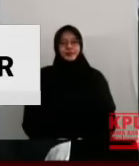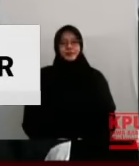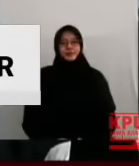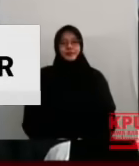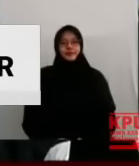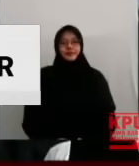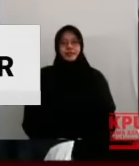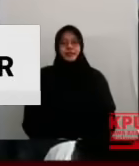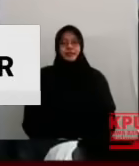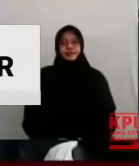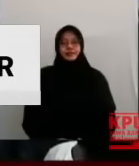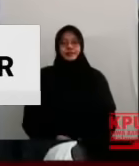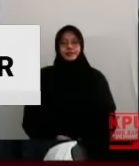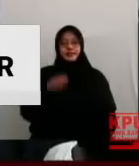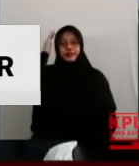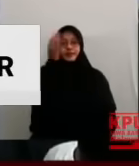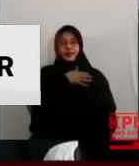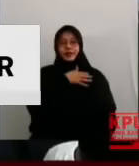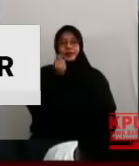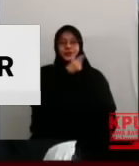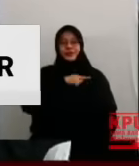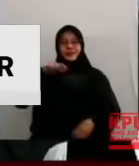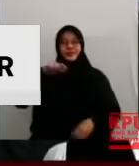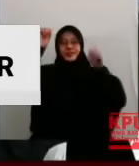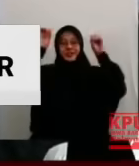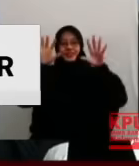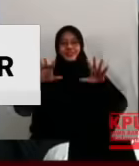persilakan asalamualaikum warahmatullahi